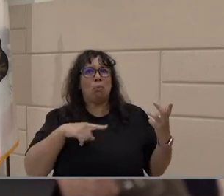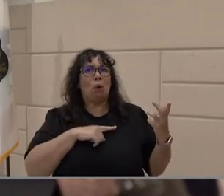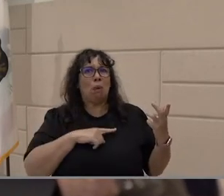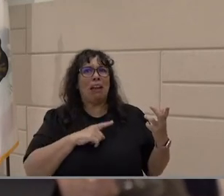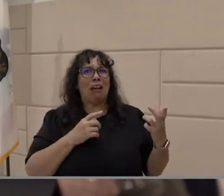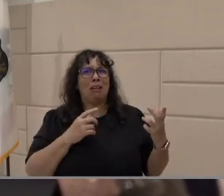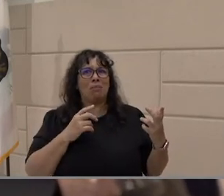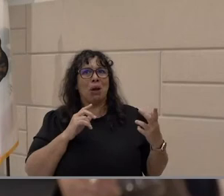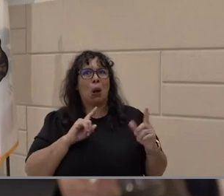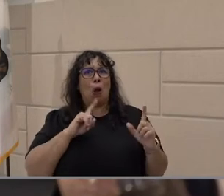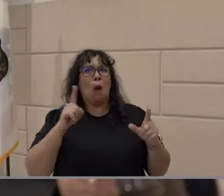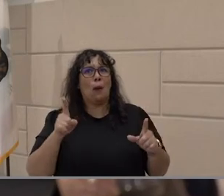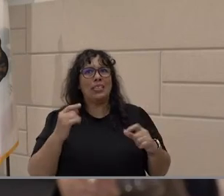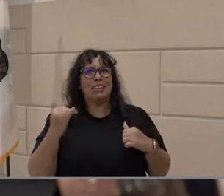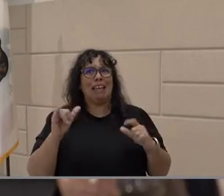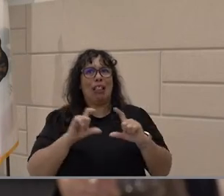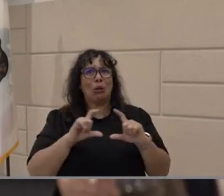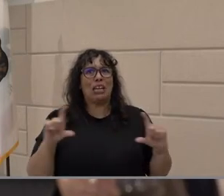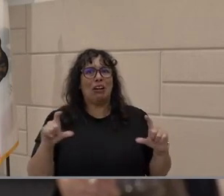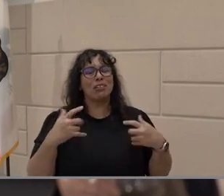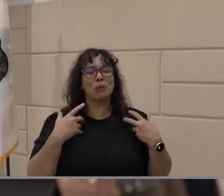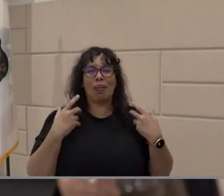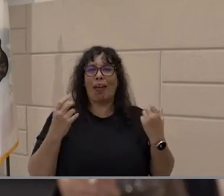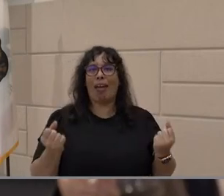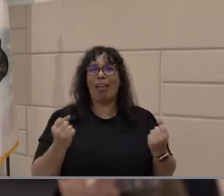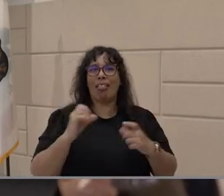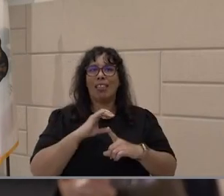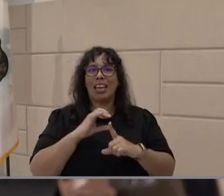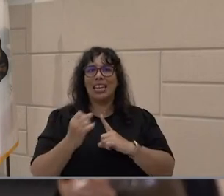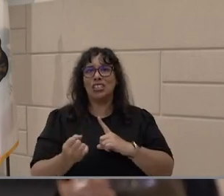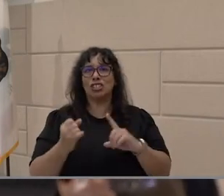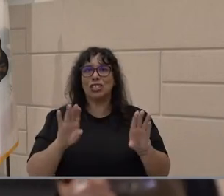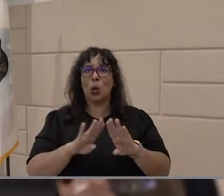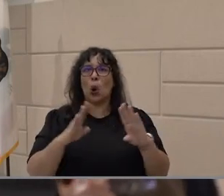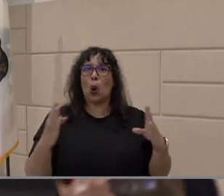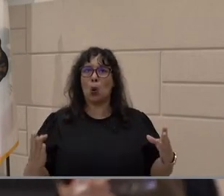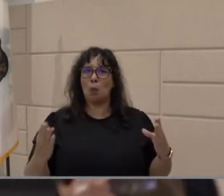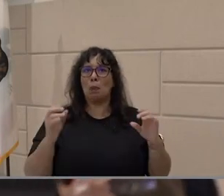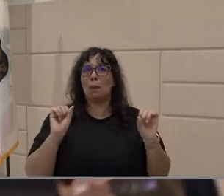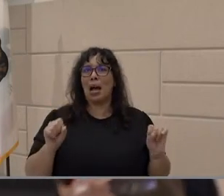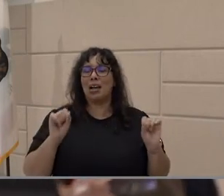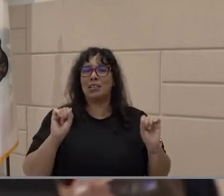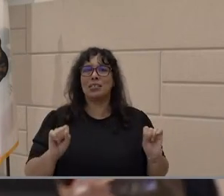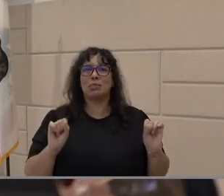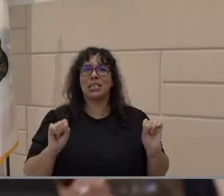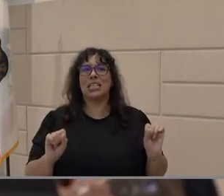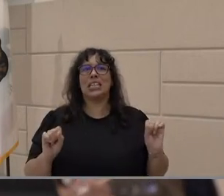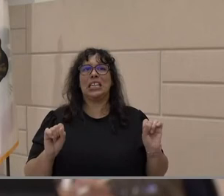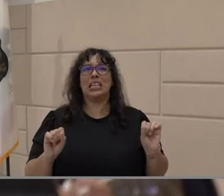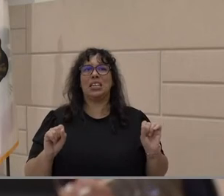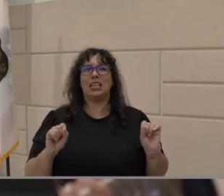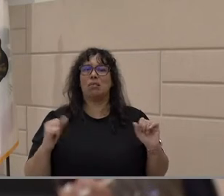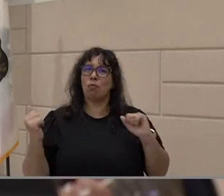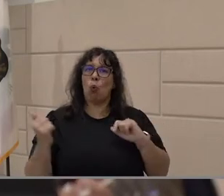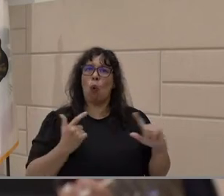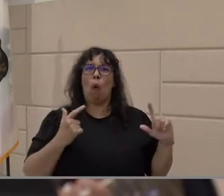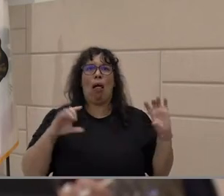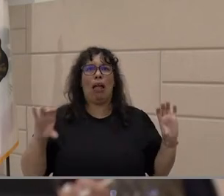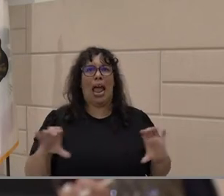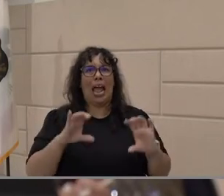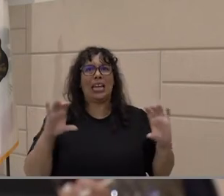គឺមានធាពលឹងតើតួនឹងលក្ខណៈនៃសុខភាពរប